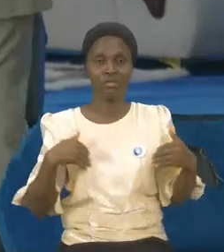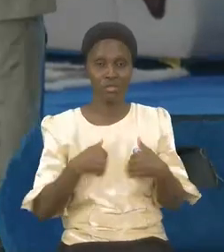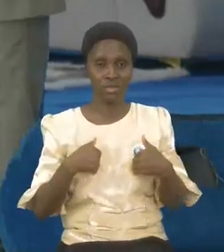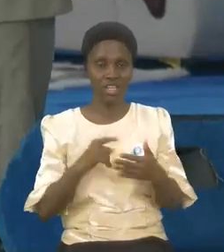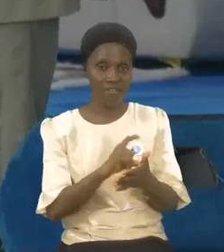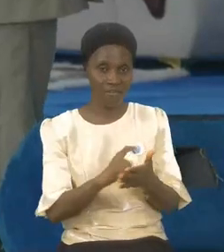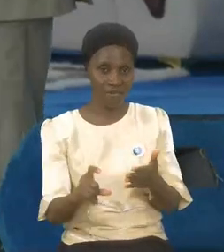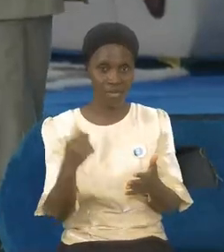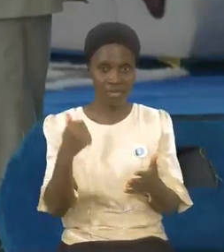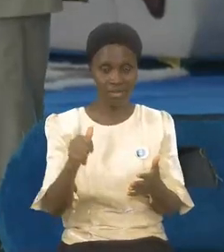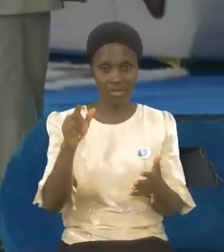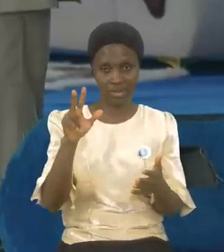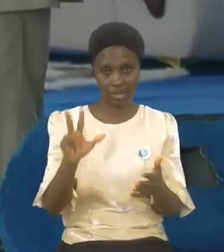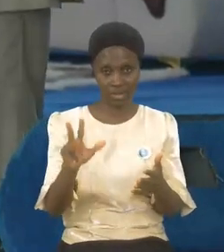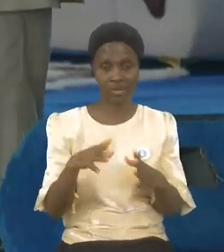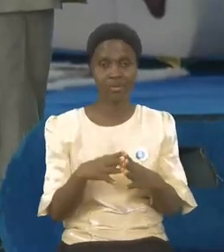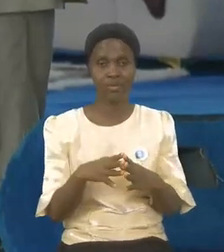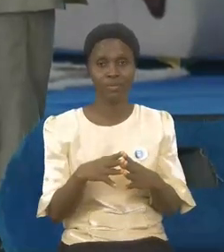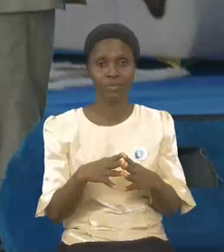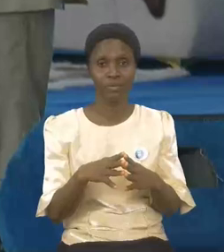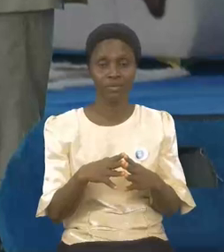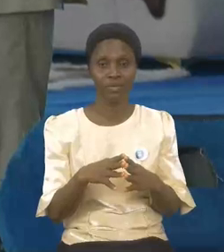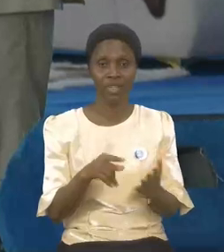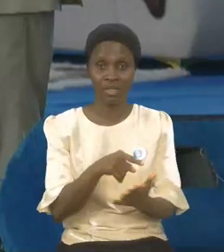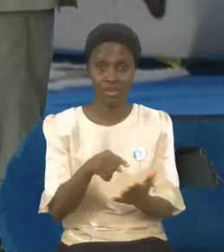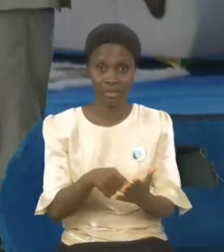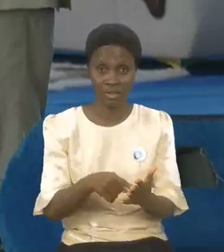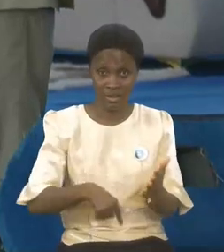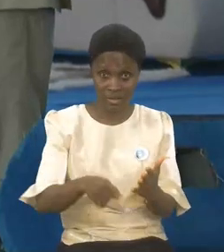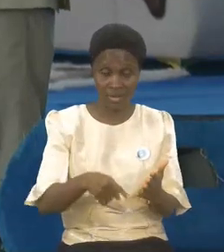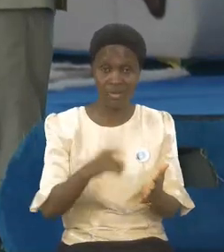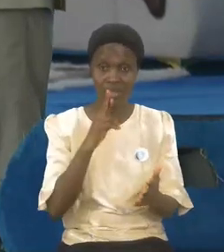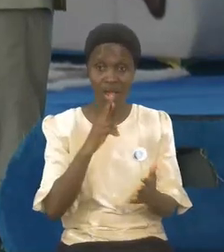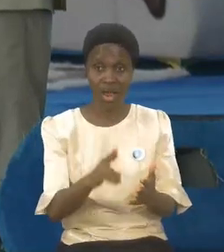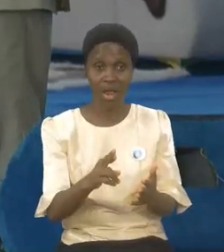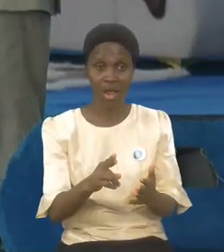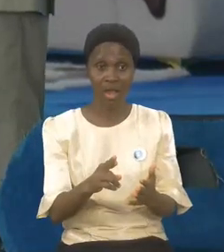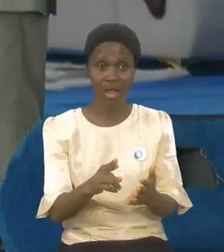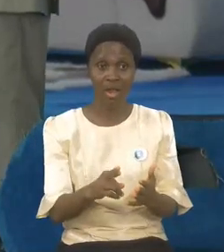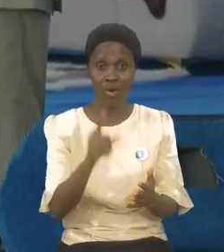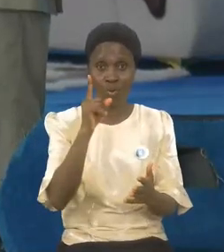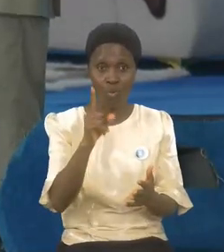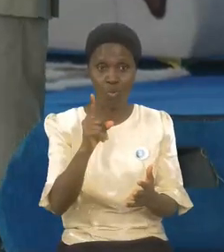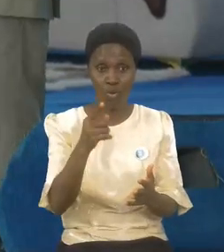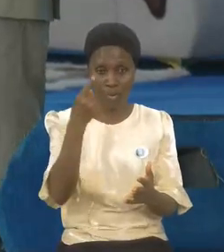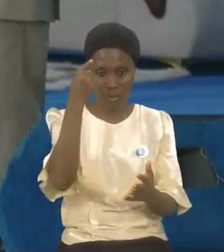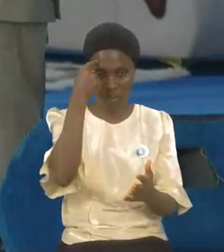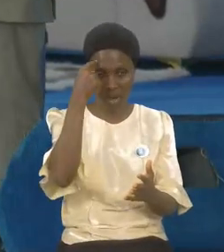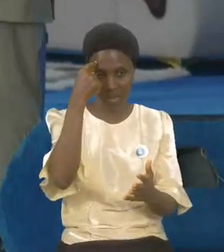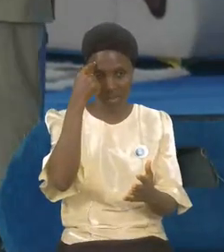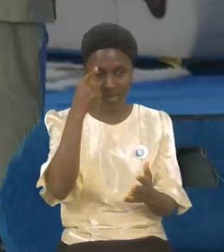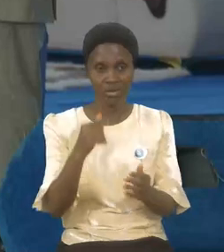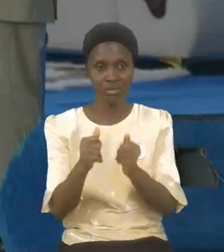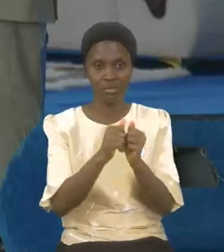autorité comme rois pendant 1 heure avec la bête. Voilà le verset 13. 13 dit, ils